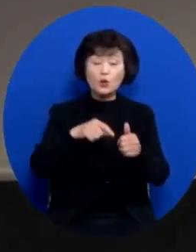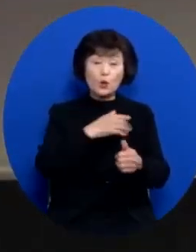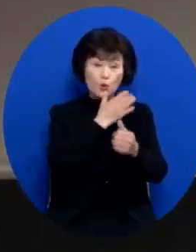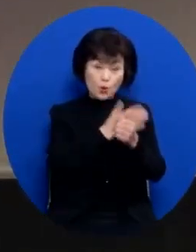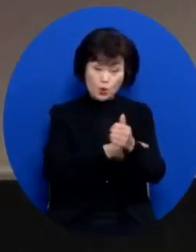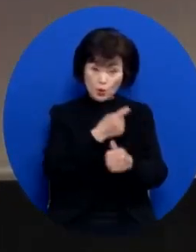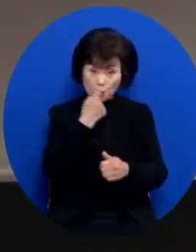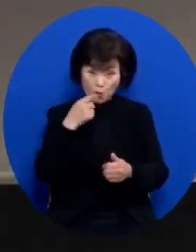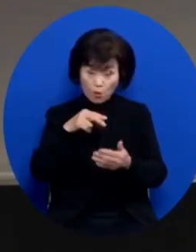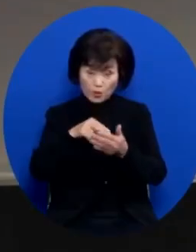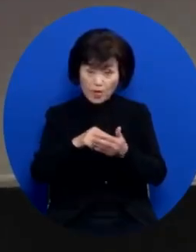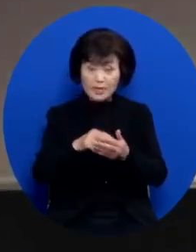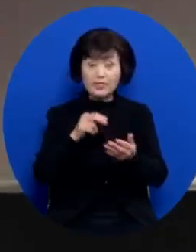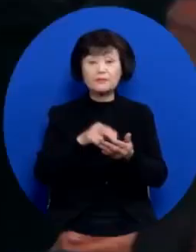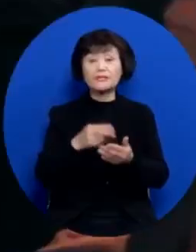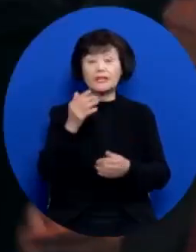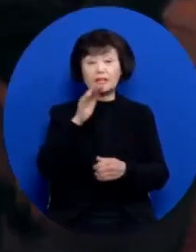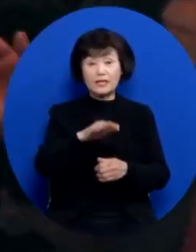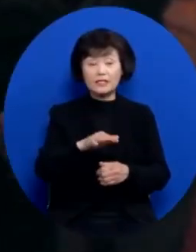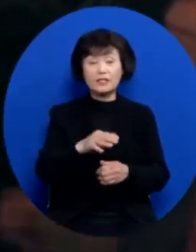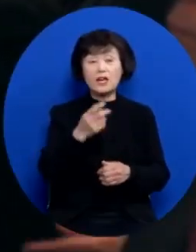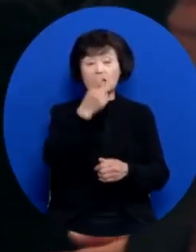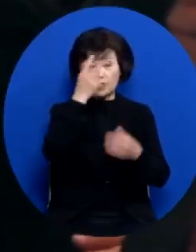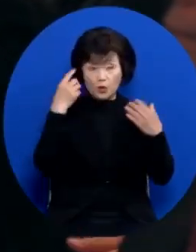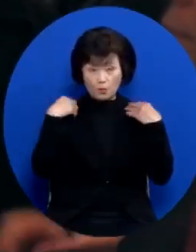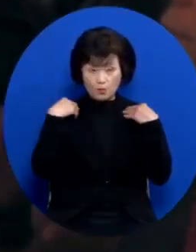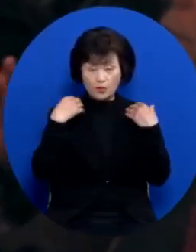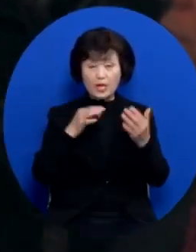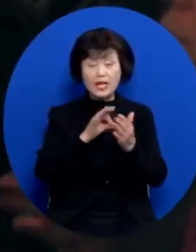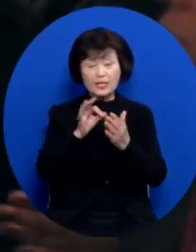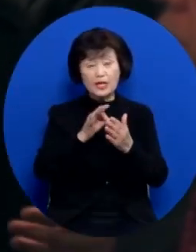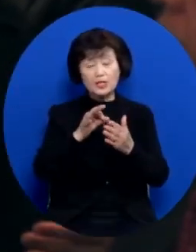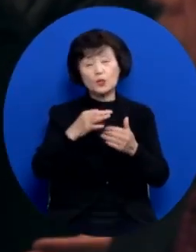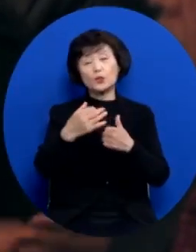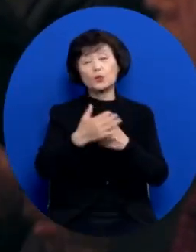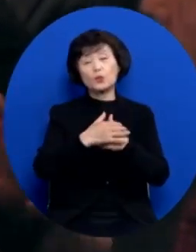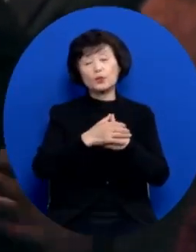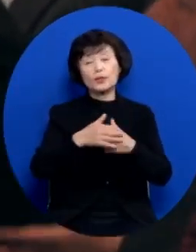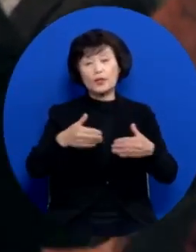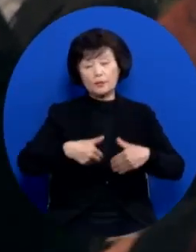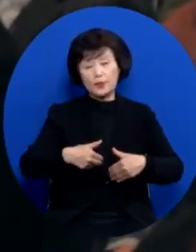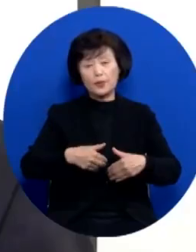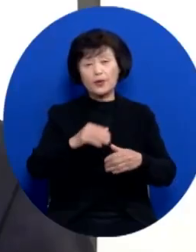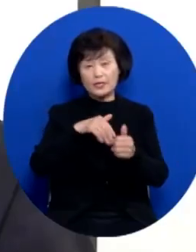차원에서 대한학교에 대한 정부의 재정 지원이 절실한 상황이라고 밝혔습니다.